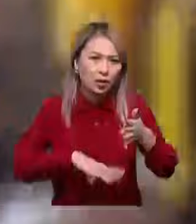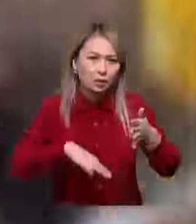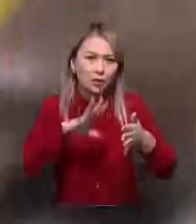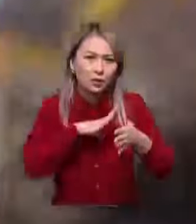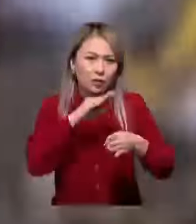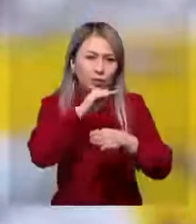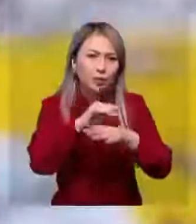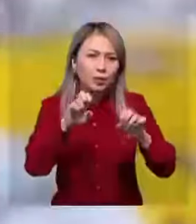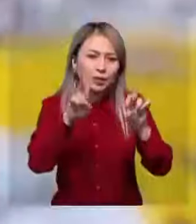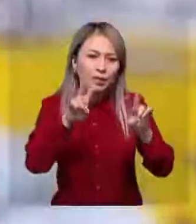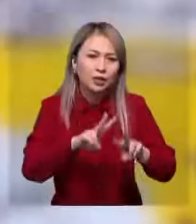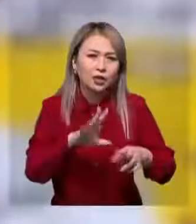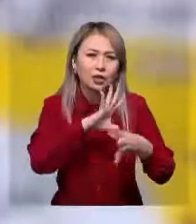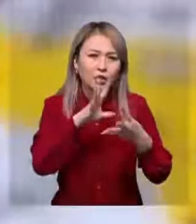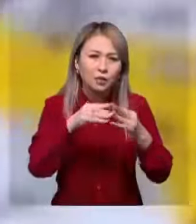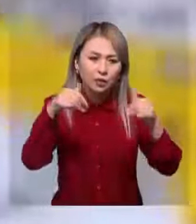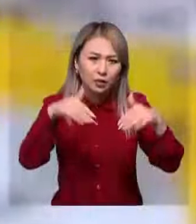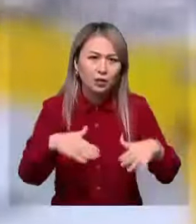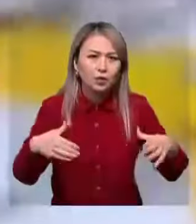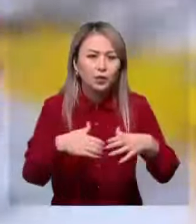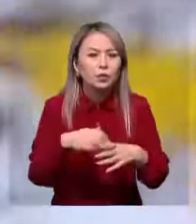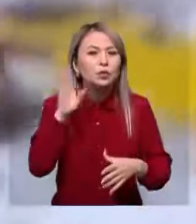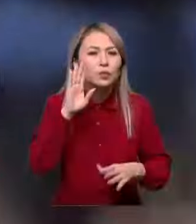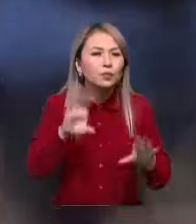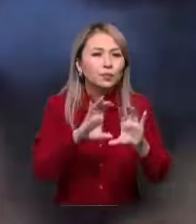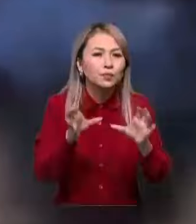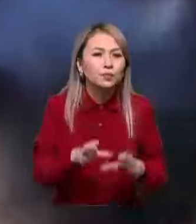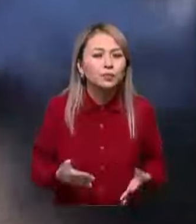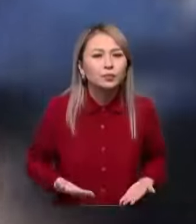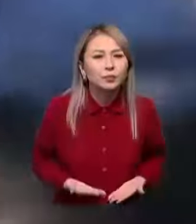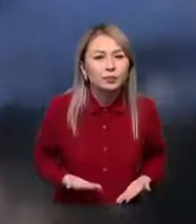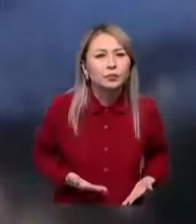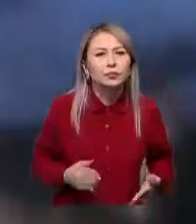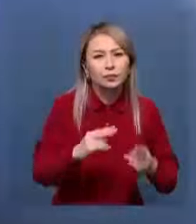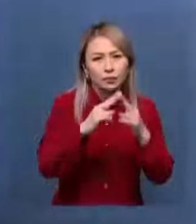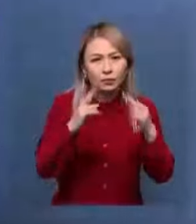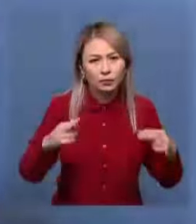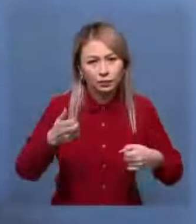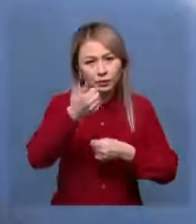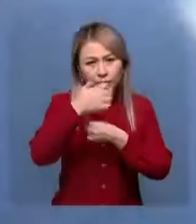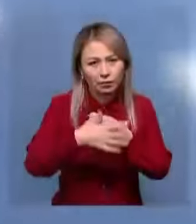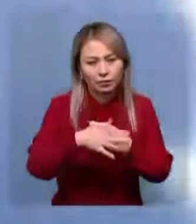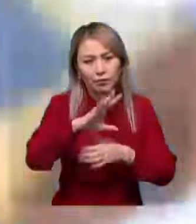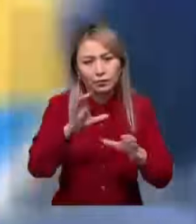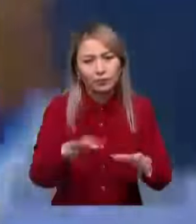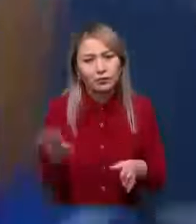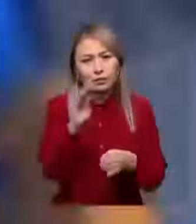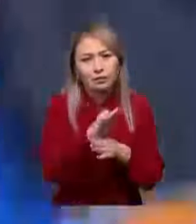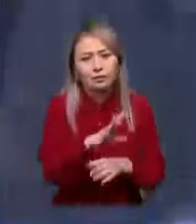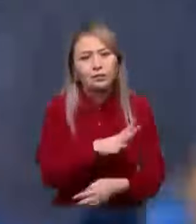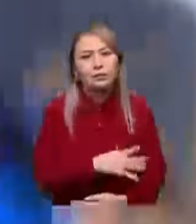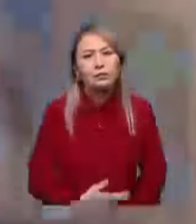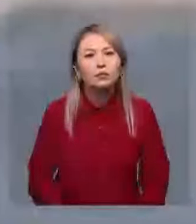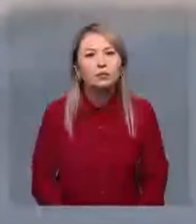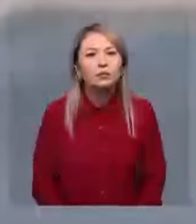иесіне айыппұл салынды. Сондай-ақ мамандардың шешімімен кәріз су құбыры алынып тасталды. Ал ғимарат орталық кәріз жүйесіне қосылды.